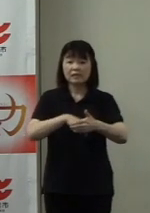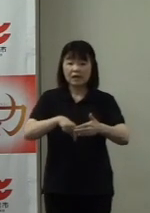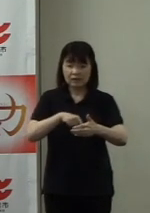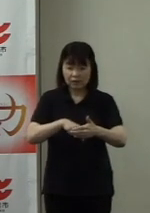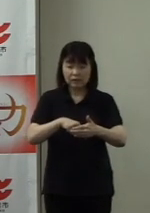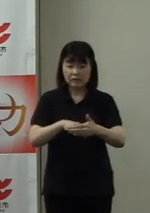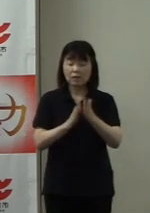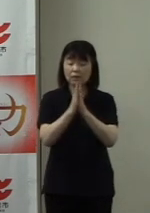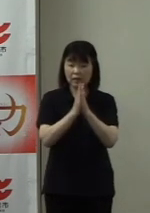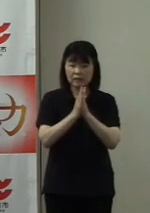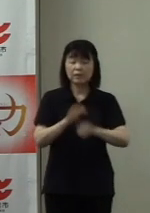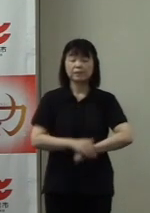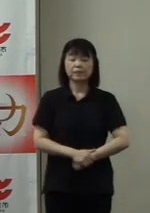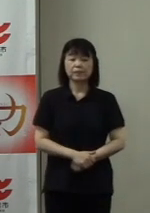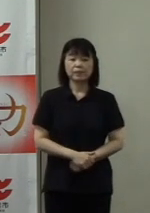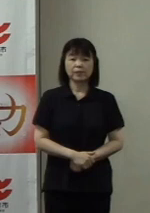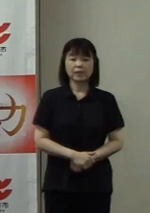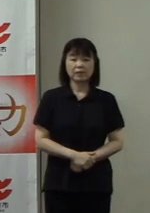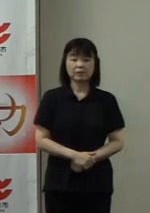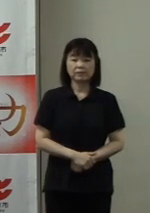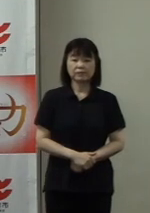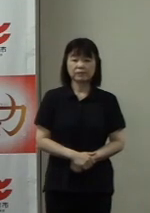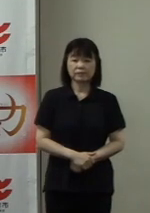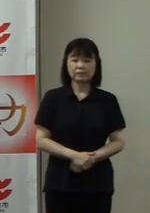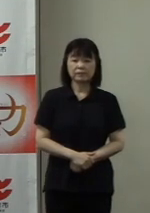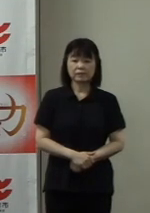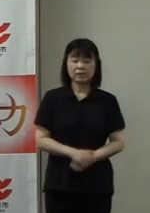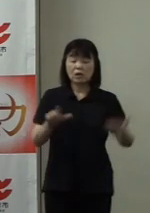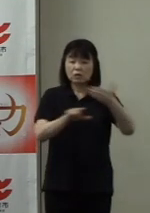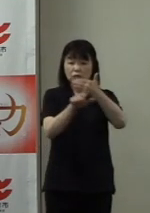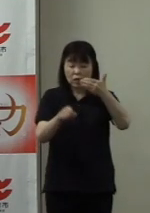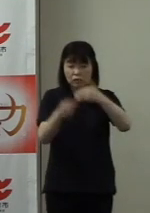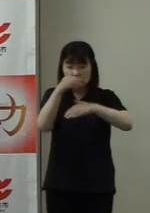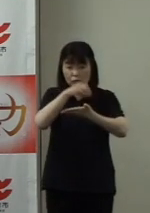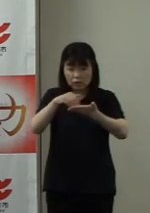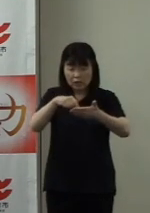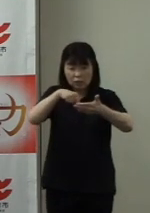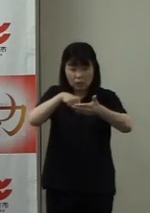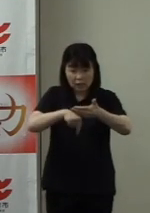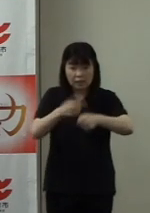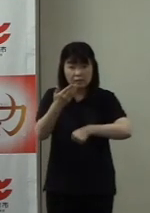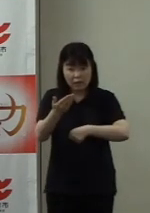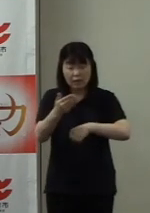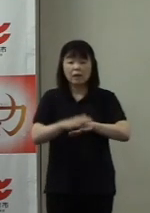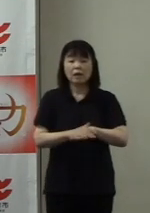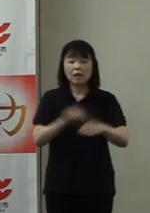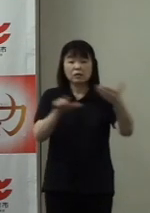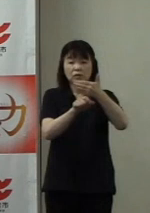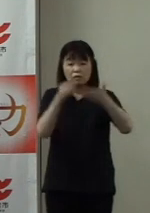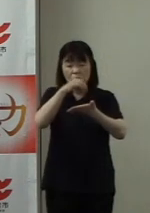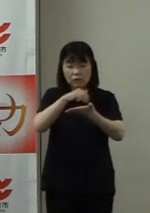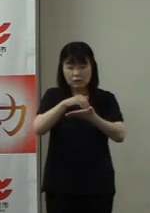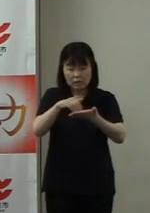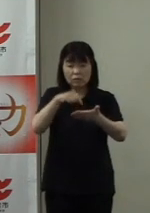と思います。お願いします。 この9月予算の中でですか。 はい、 9月予算の中ではもう災